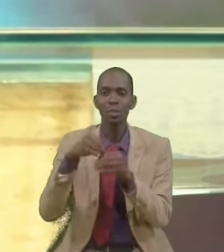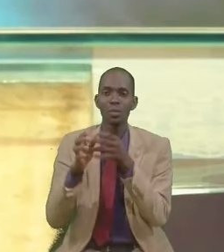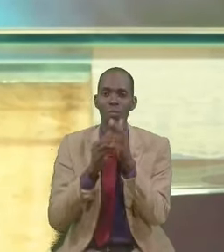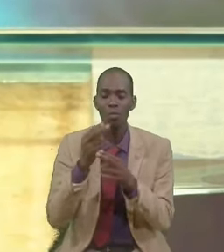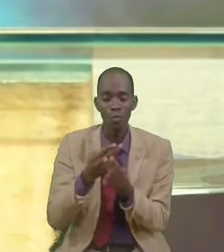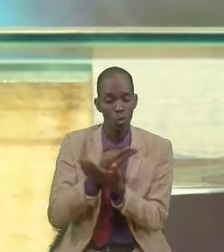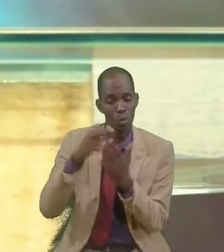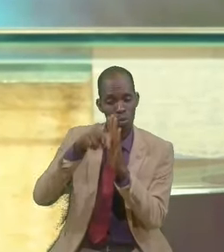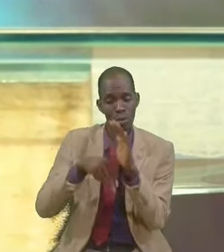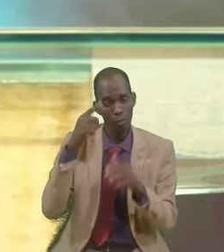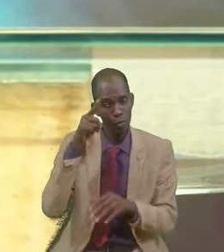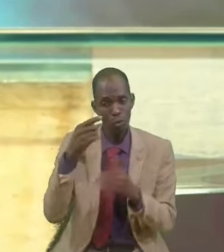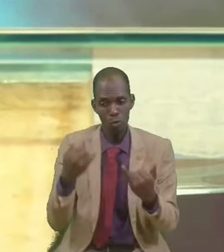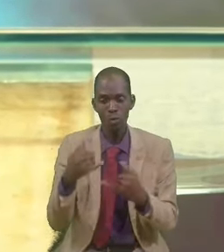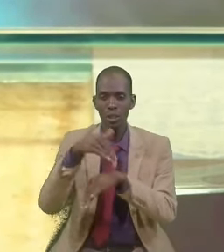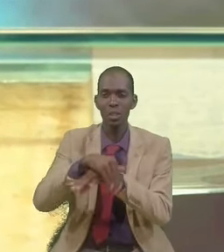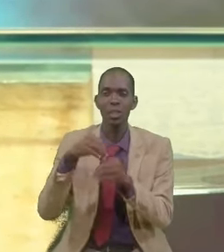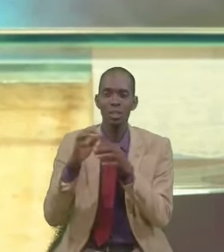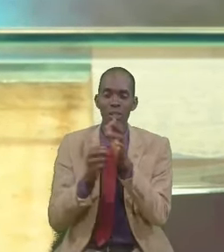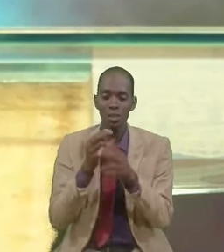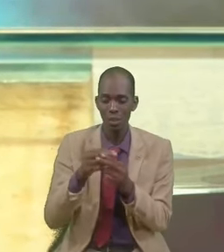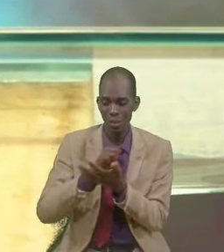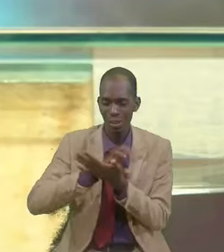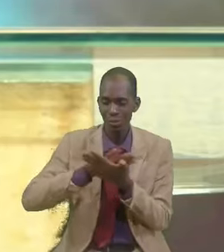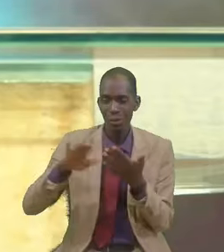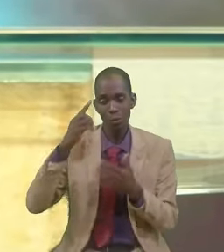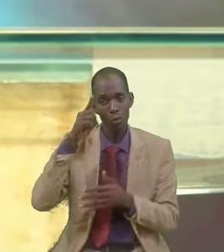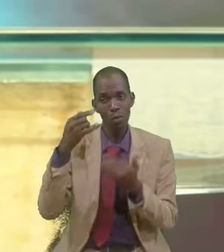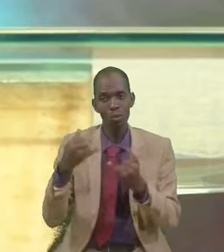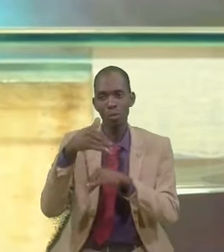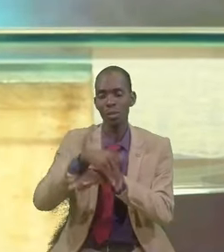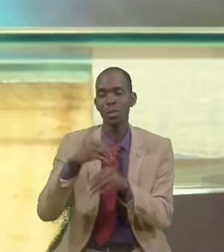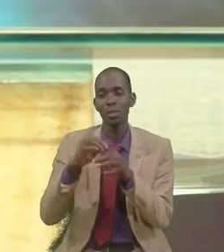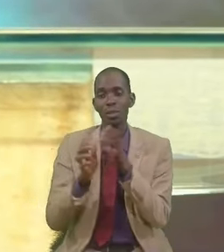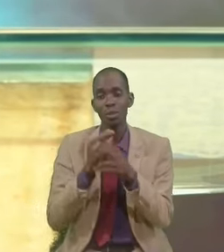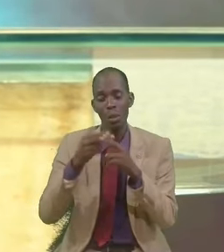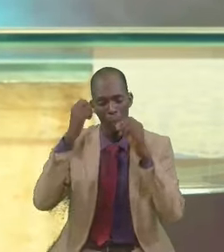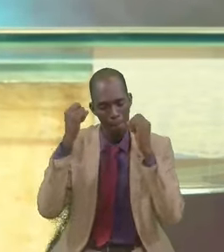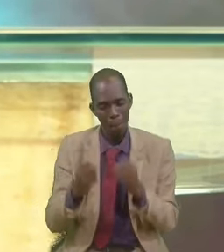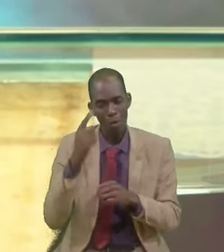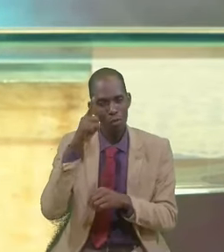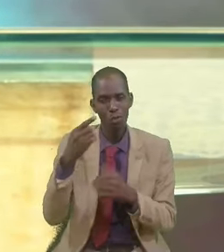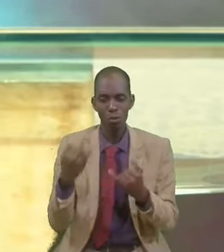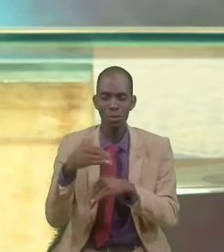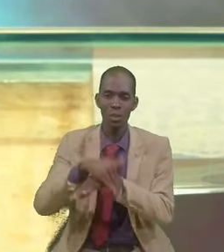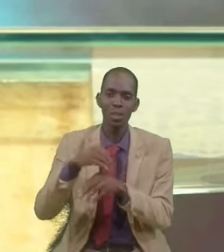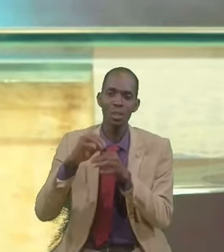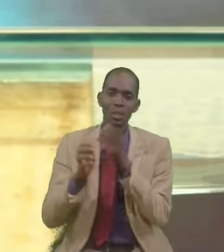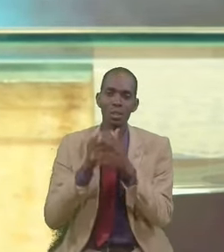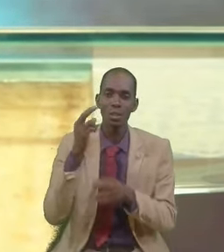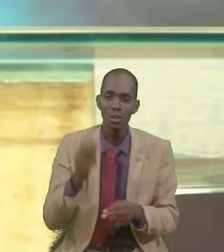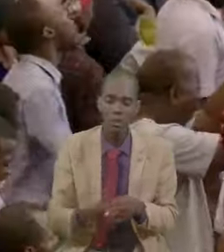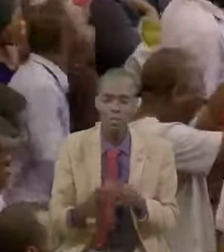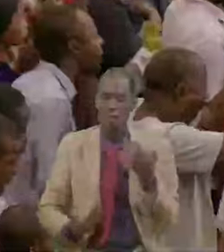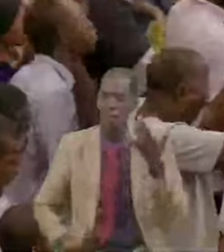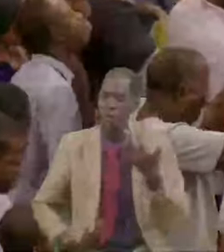La sainteté ce soir. La sanctification ce soir. La puissance ce soir. La puissance